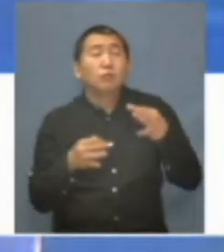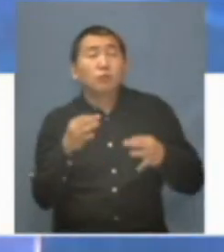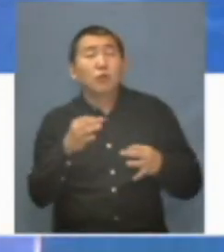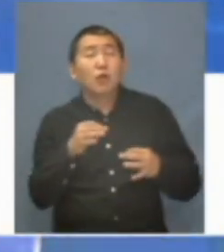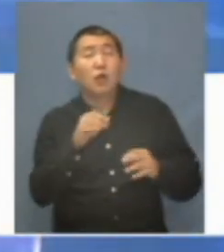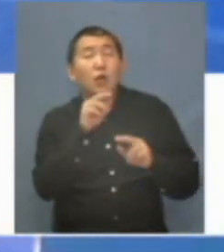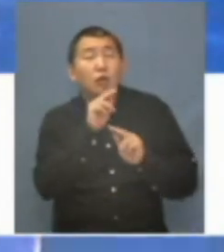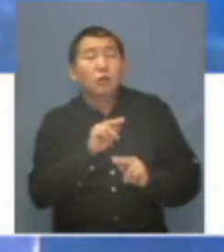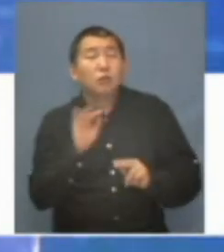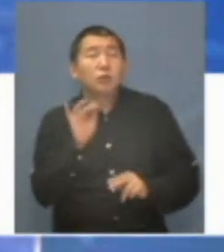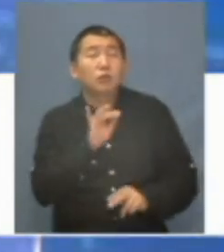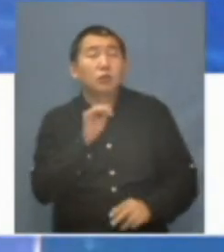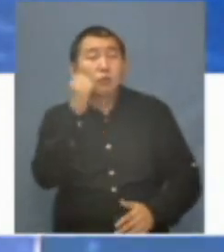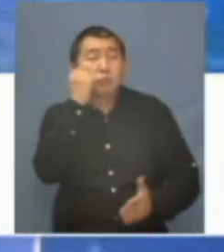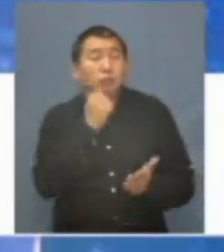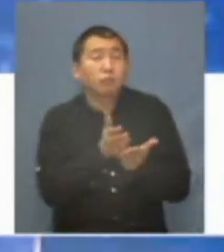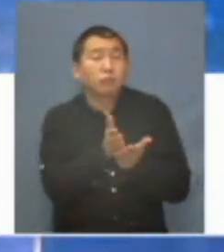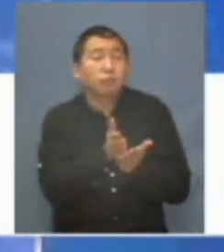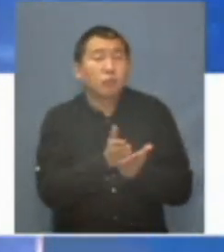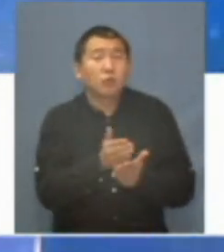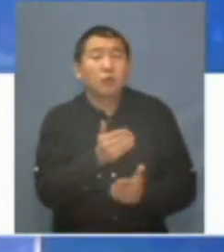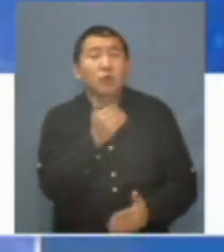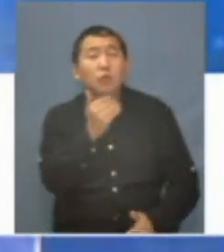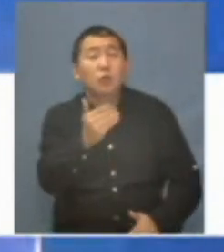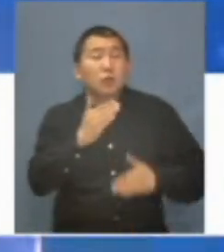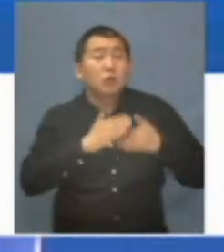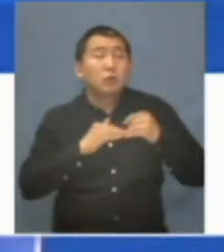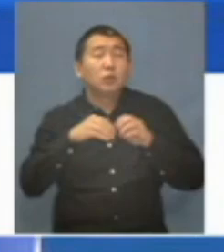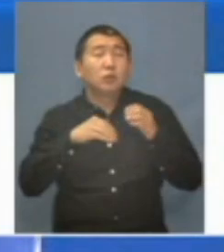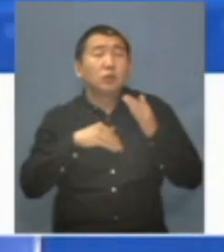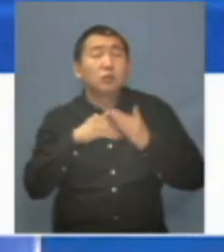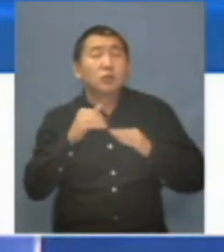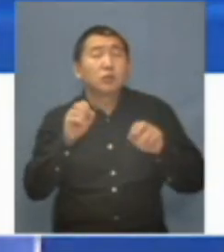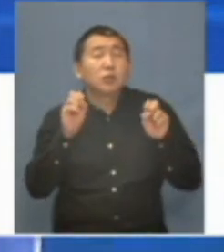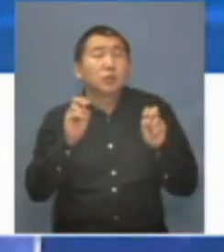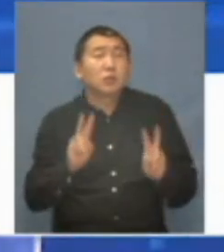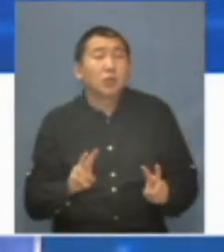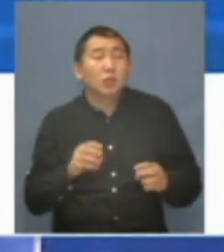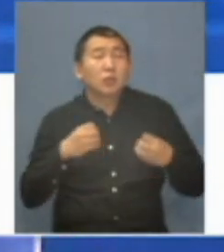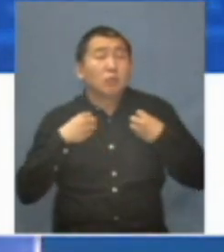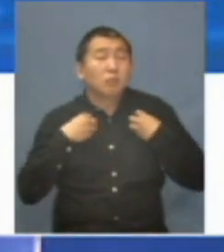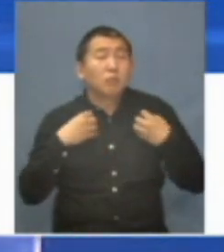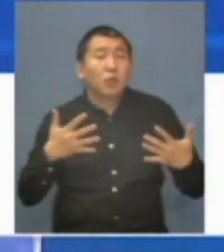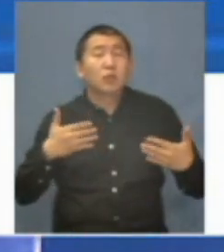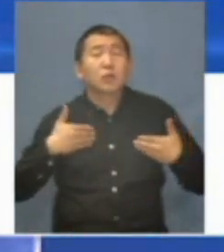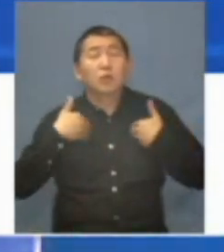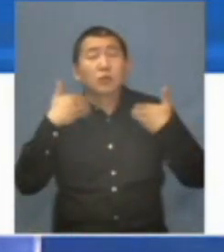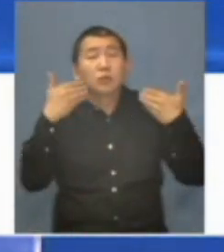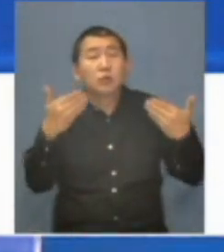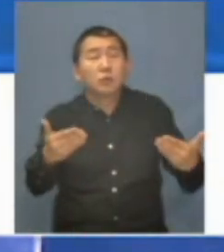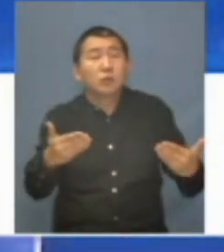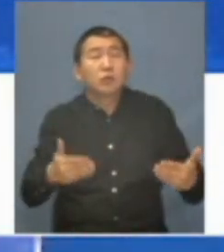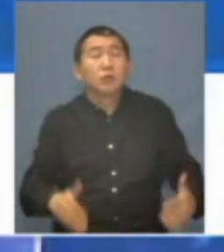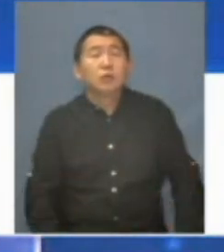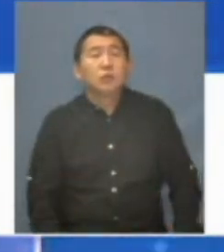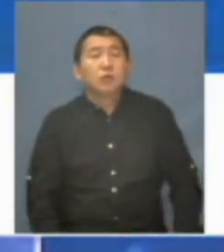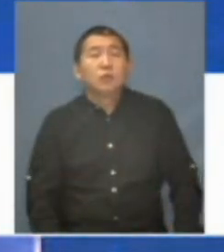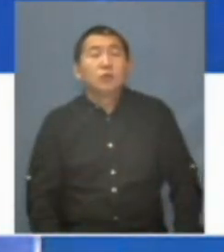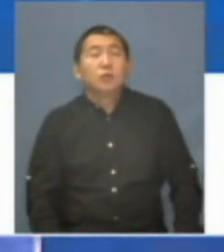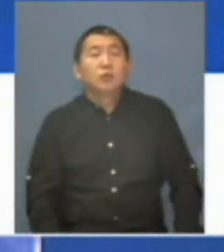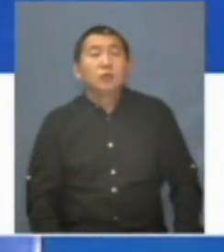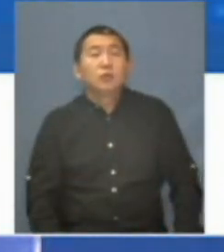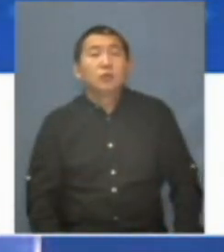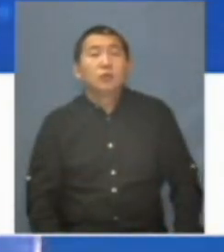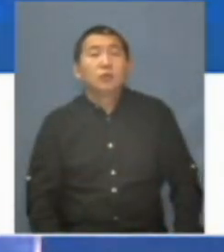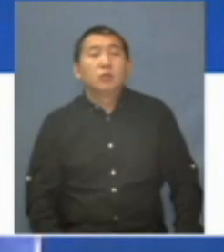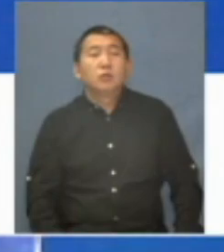ардагерлері, сіздерді кәсіби мерекемен құттықтаймын. Сот жүйесі мемлекет деген